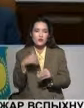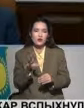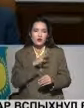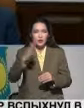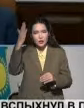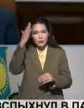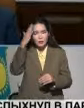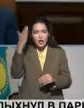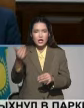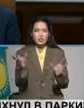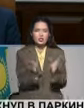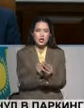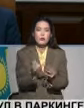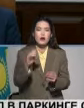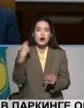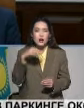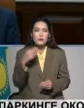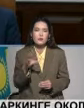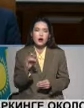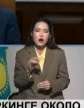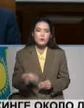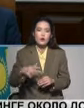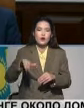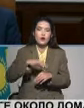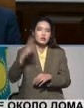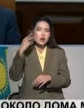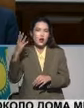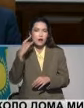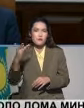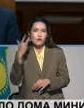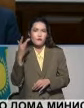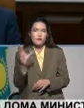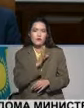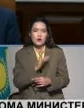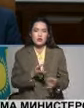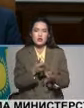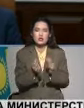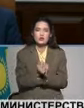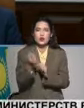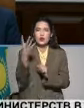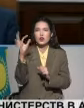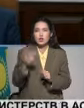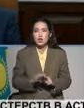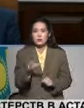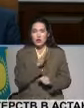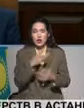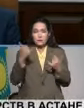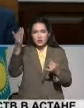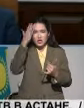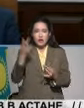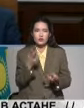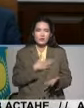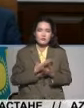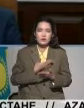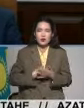акиматами Жетысулской, Акмолинской, Актюбинской областей и города Алматы. Охват составляет от 2 до 14%. Данным акиматам следует